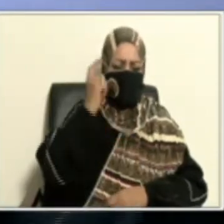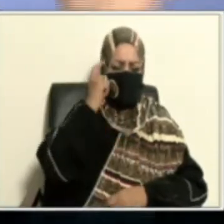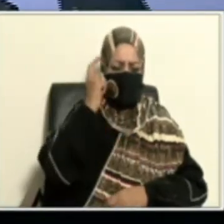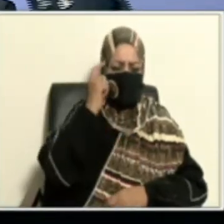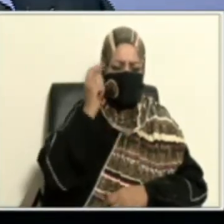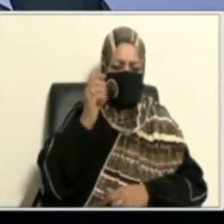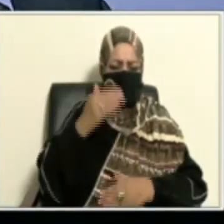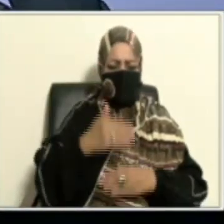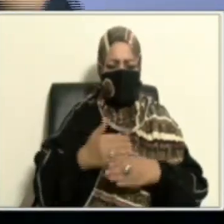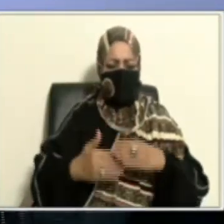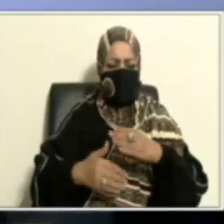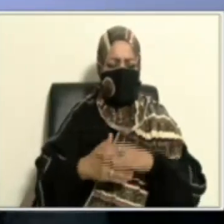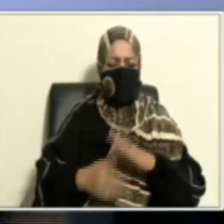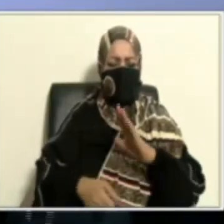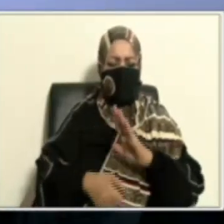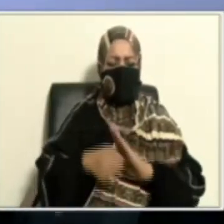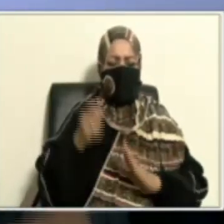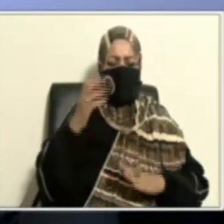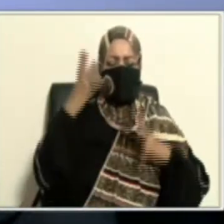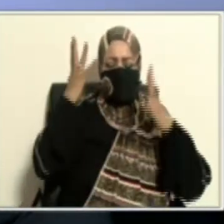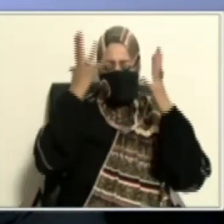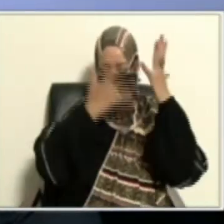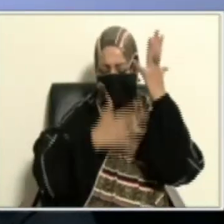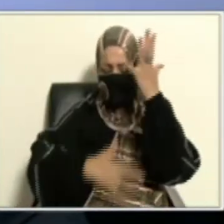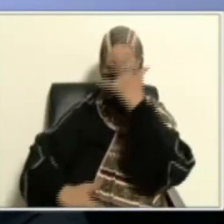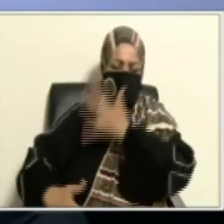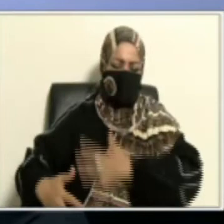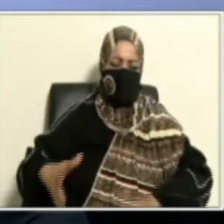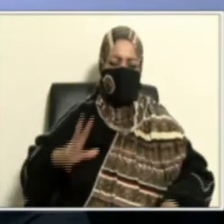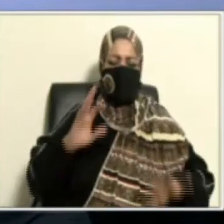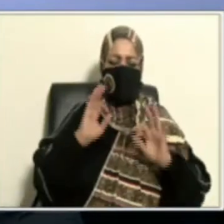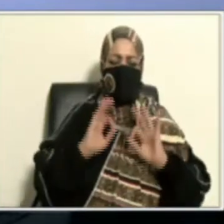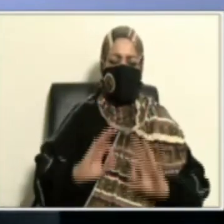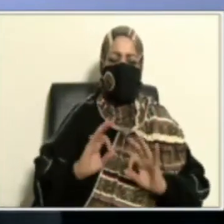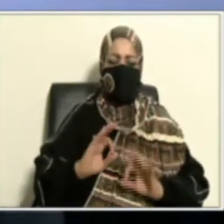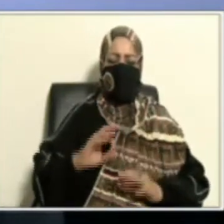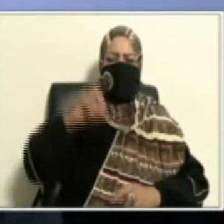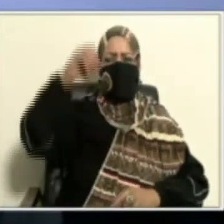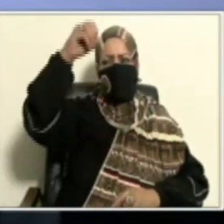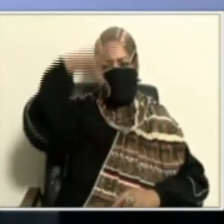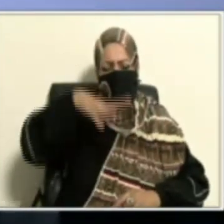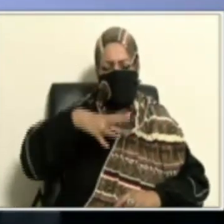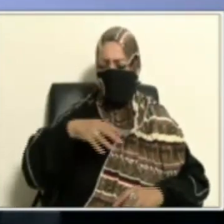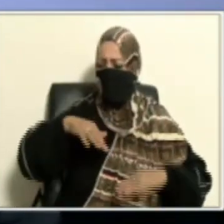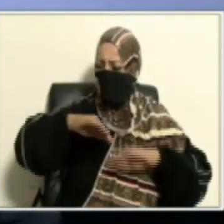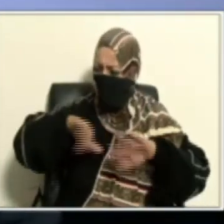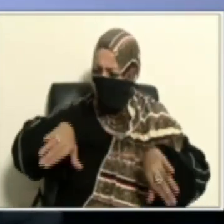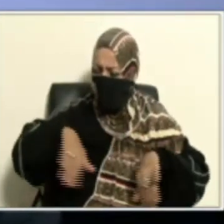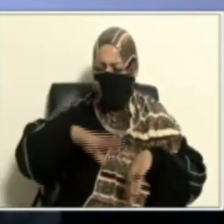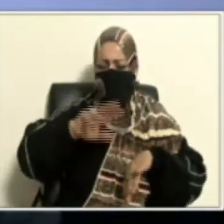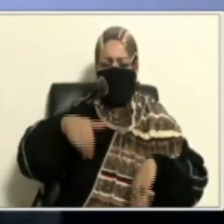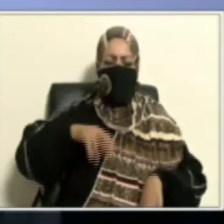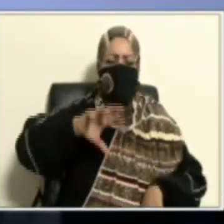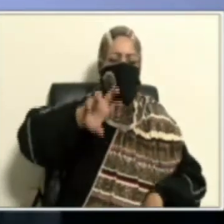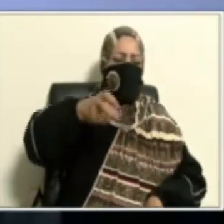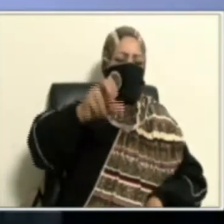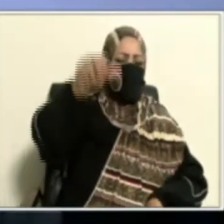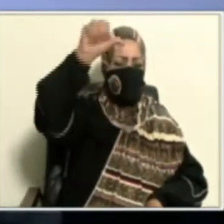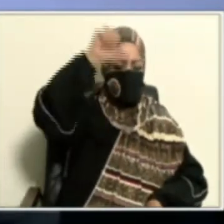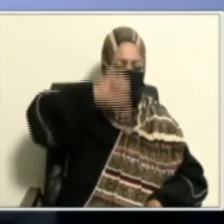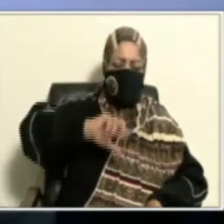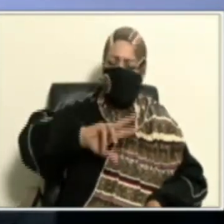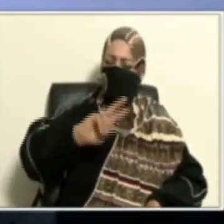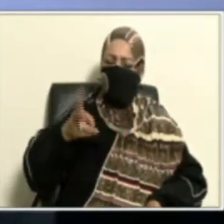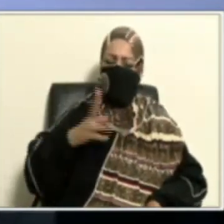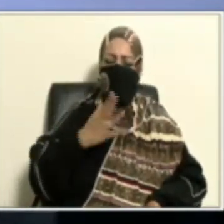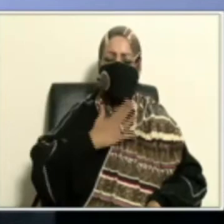درت، المهم الغسل باقي كما هو. فحلي، هل العبادة أنك تدير على صوابعك، ولا العبادة أنك تذكر